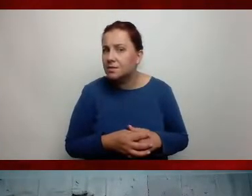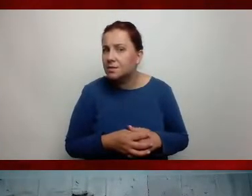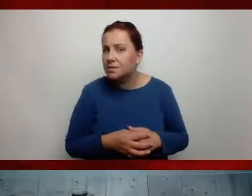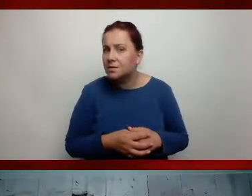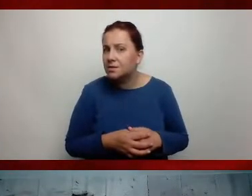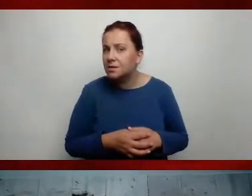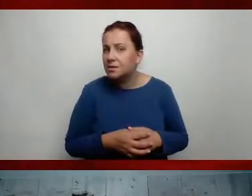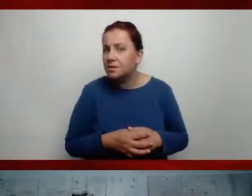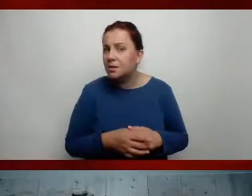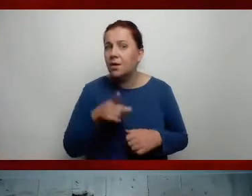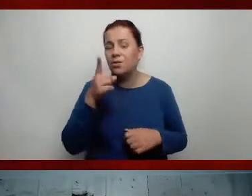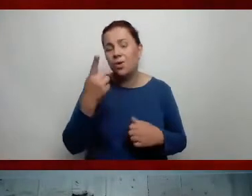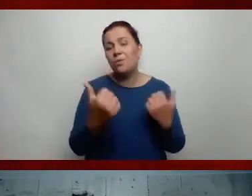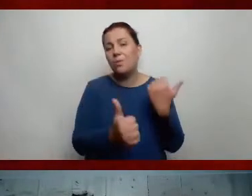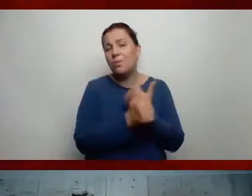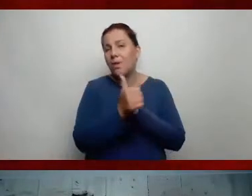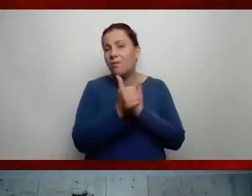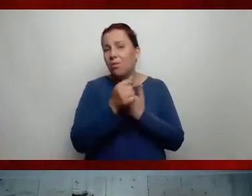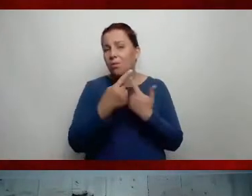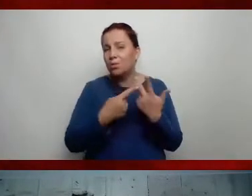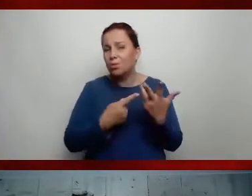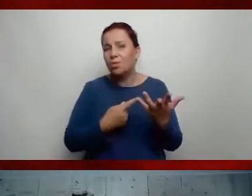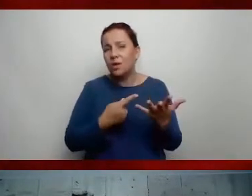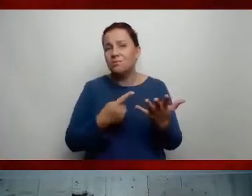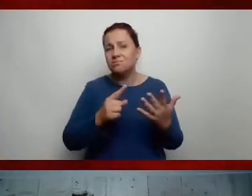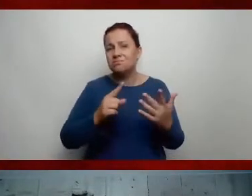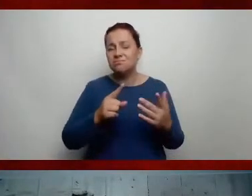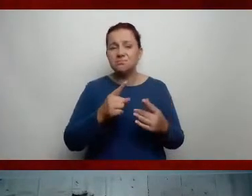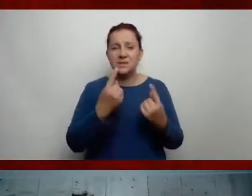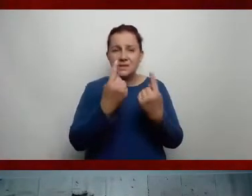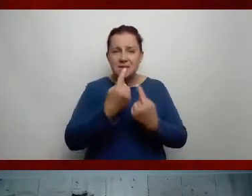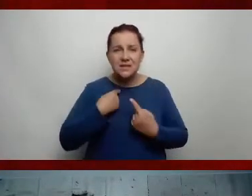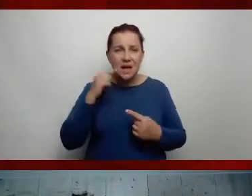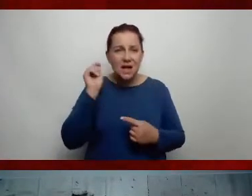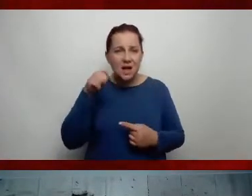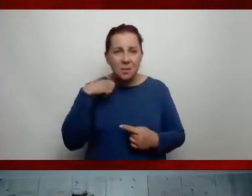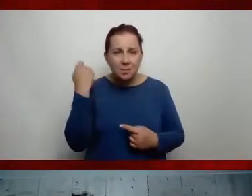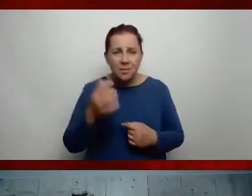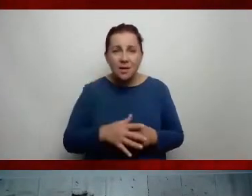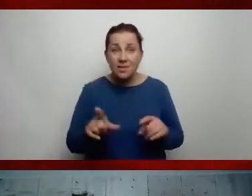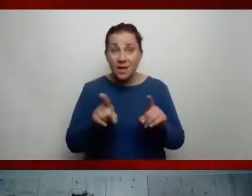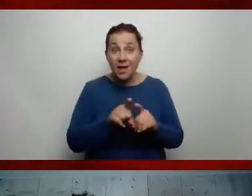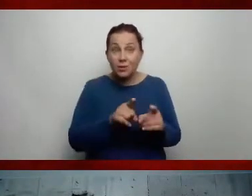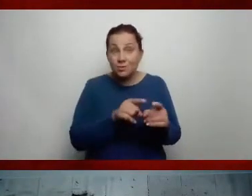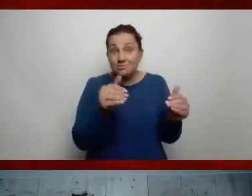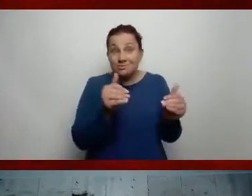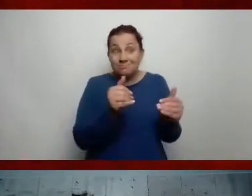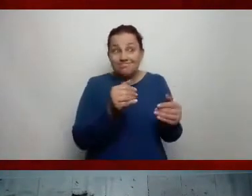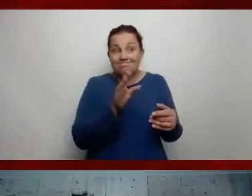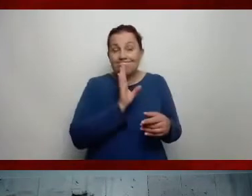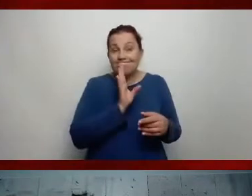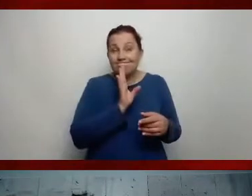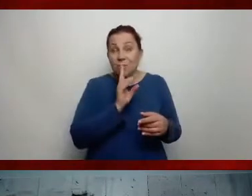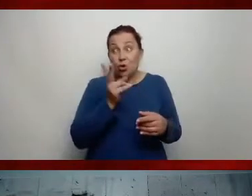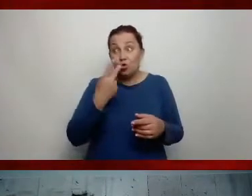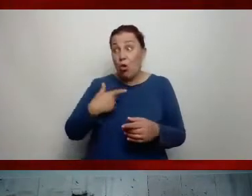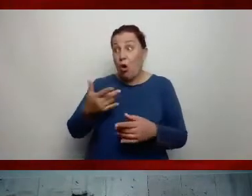powodują, że podejmuje chyba tą, a nie inną decyzję. Zresztą, jeśli wierzyć zeznaniom obecnej przy